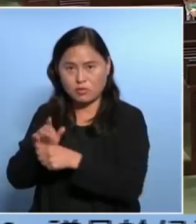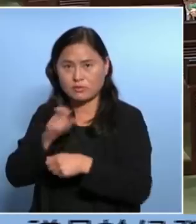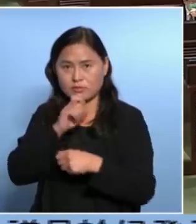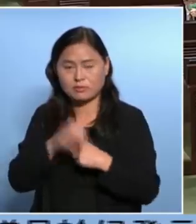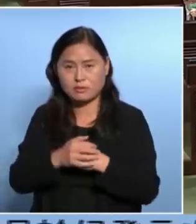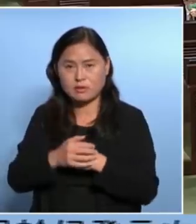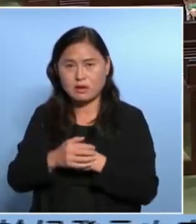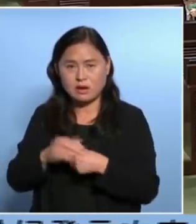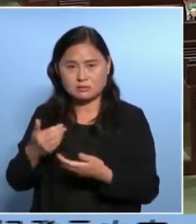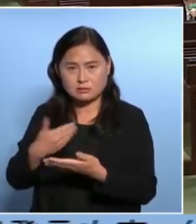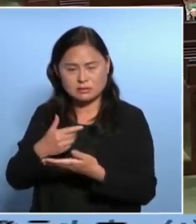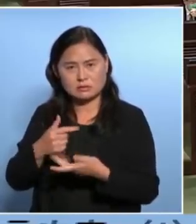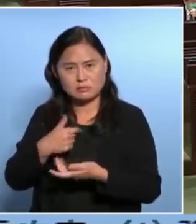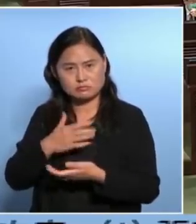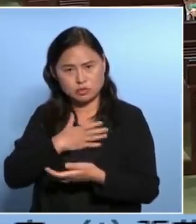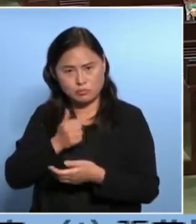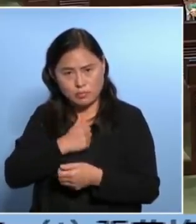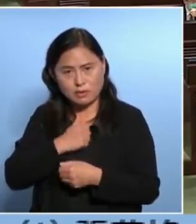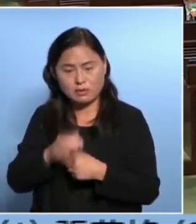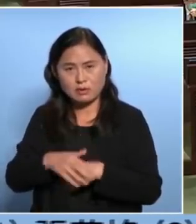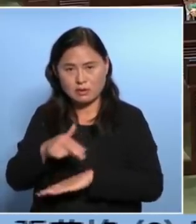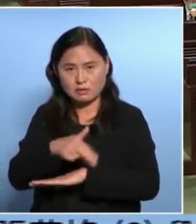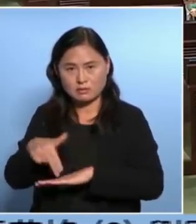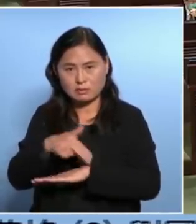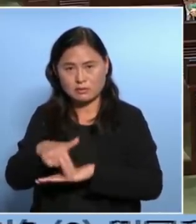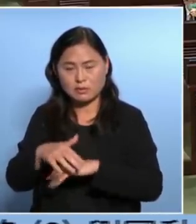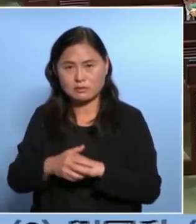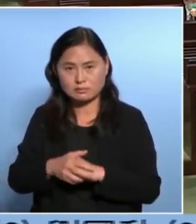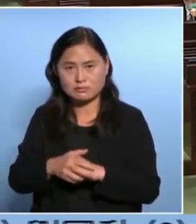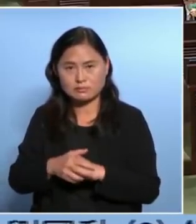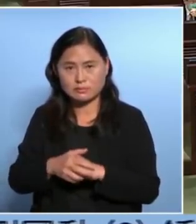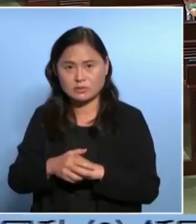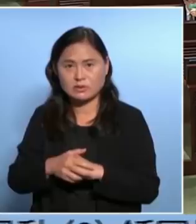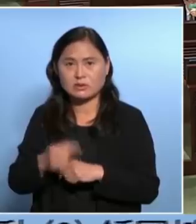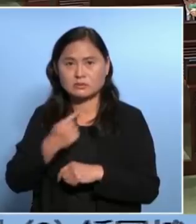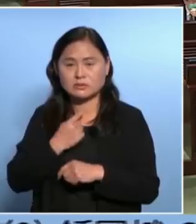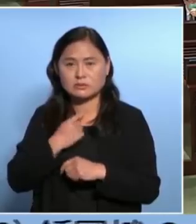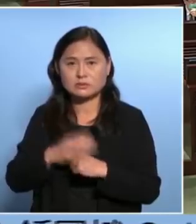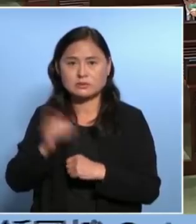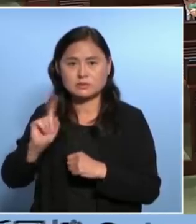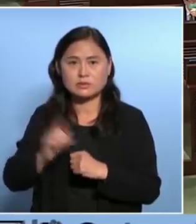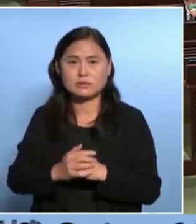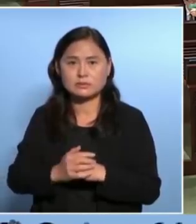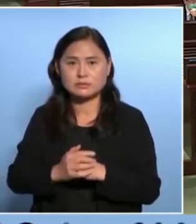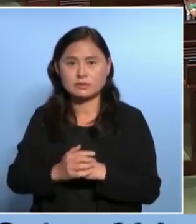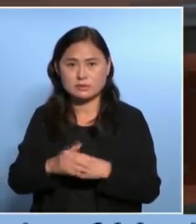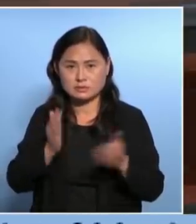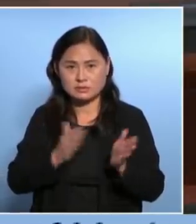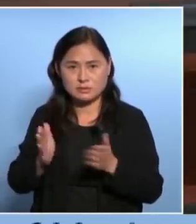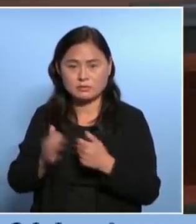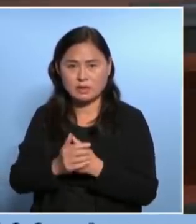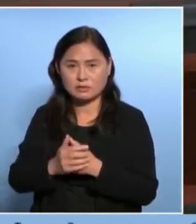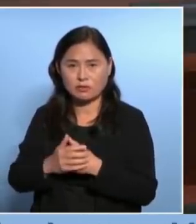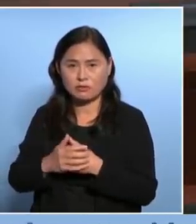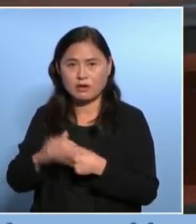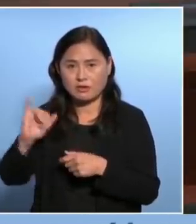嗰个预案嘅准备咧，我哋都系有计划咧。就係當有需要的時候咧，點樣可以咧嚟去安排他哋翻香港